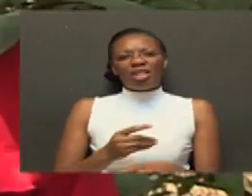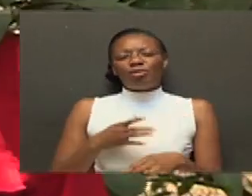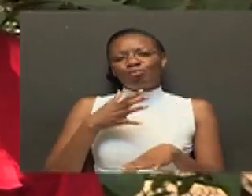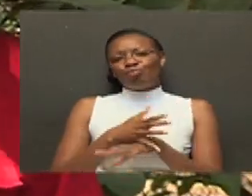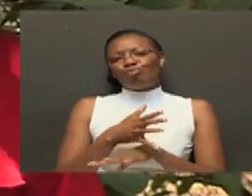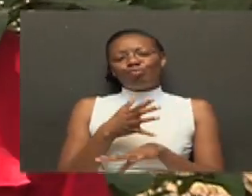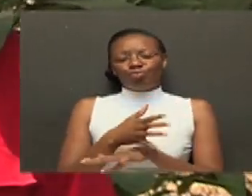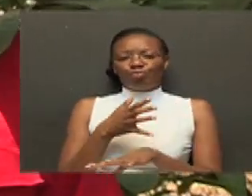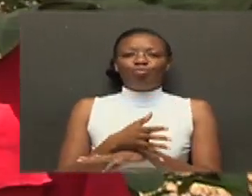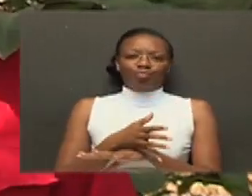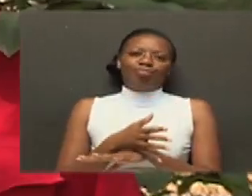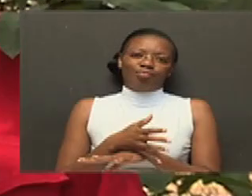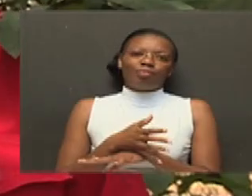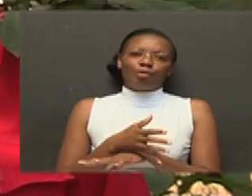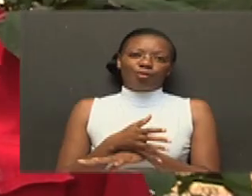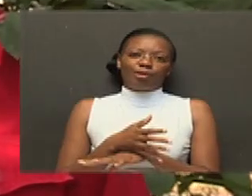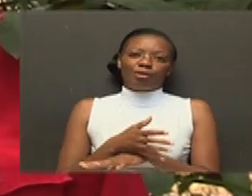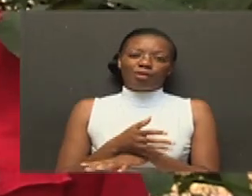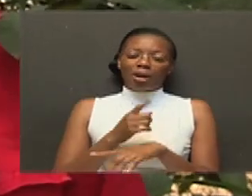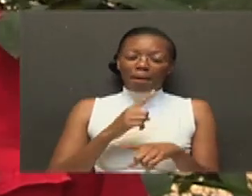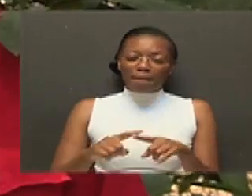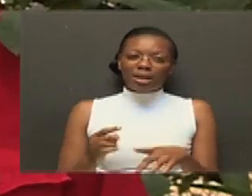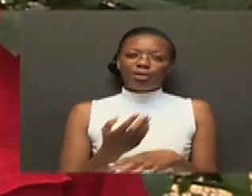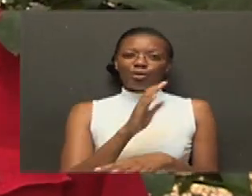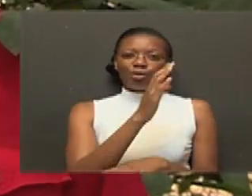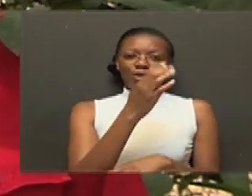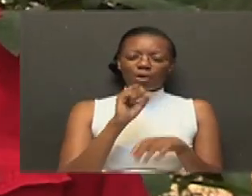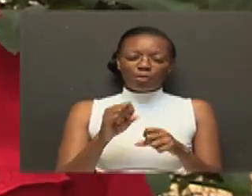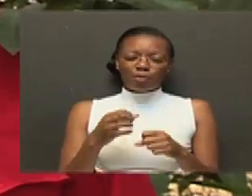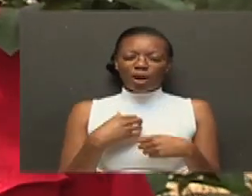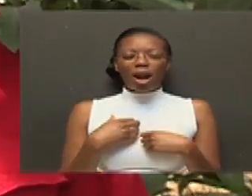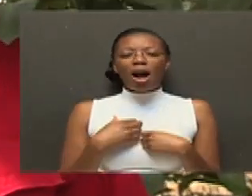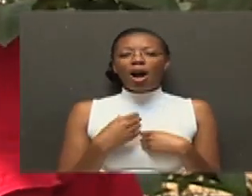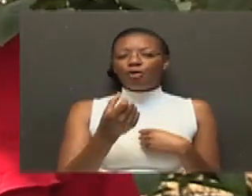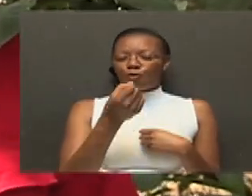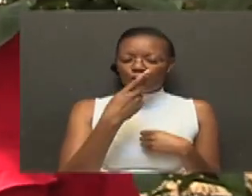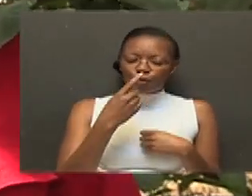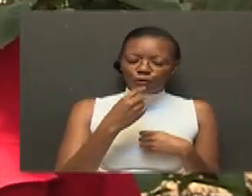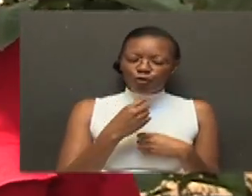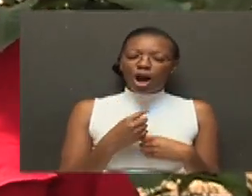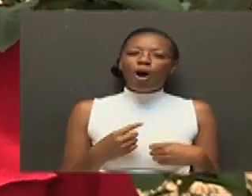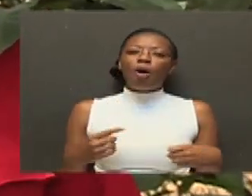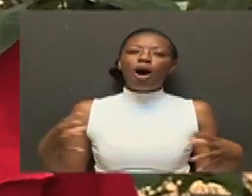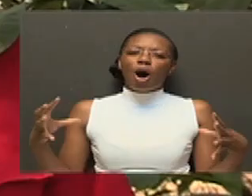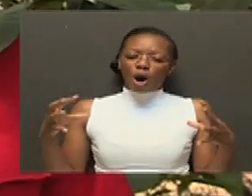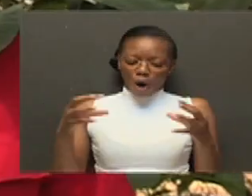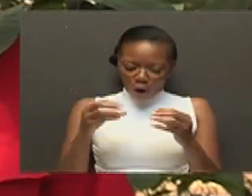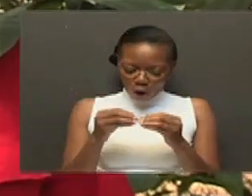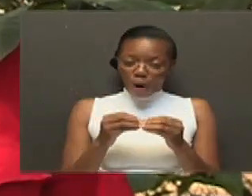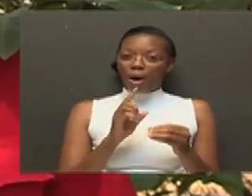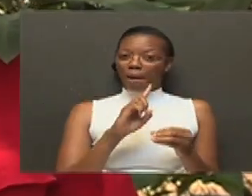herbalists. Lakini kwa miti unaweza pata dawa karibu zote. Kama